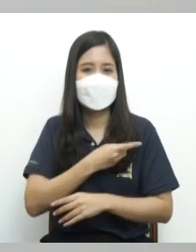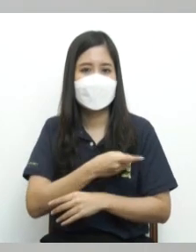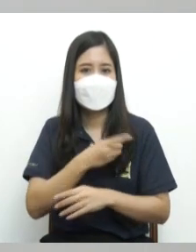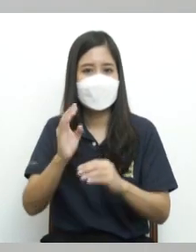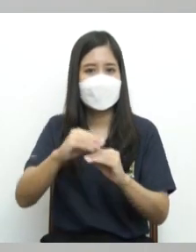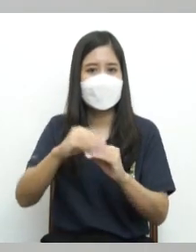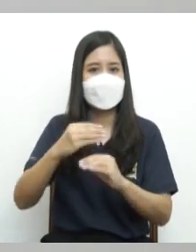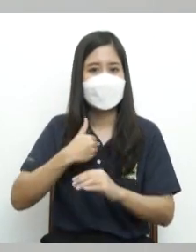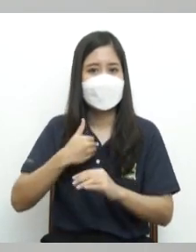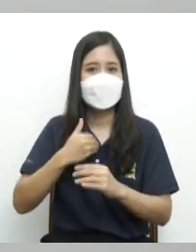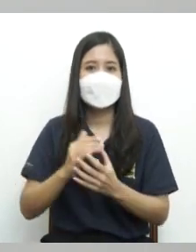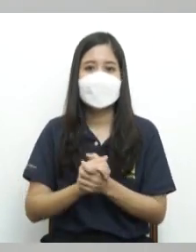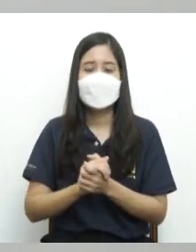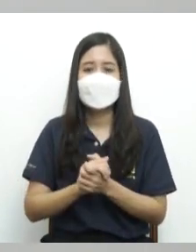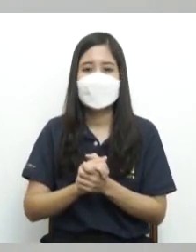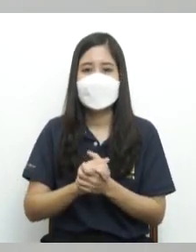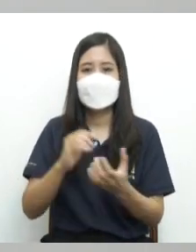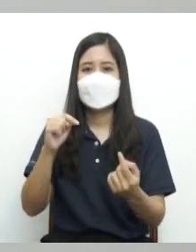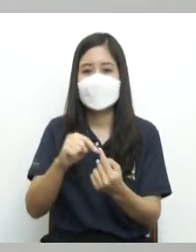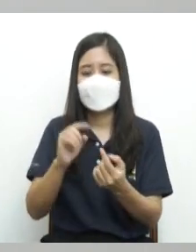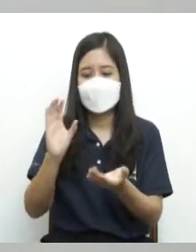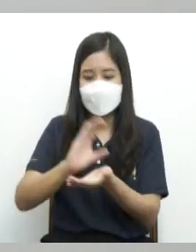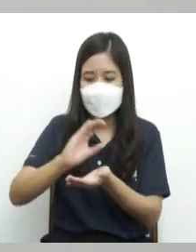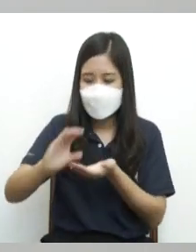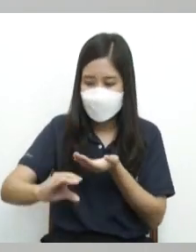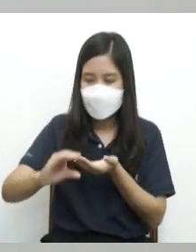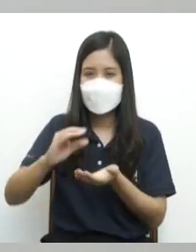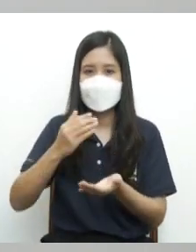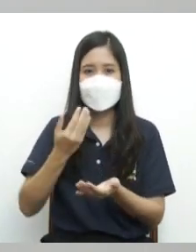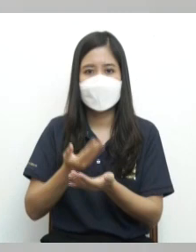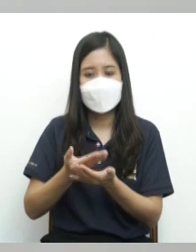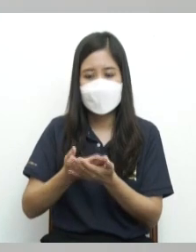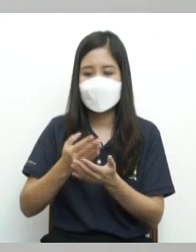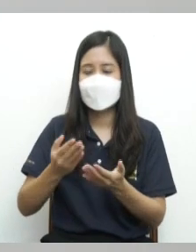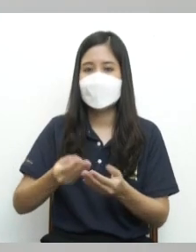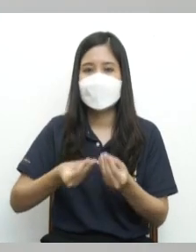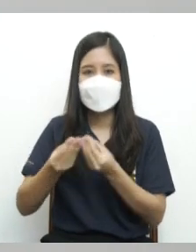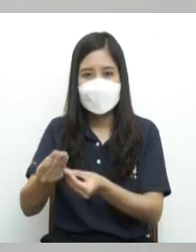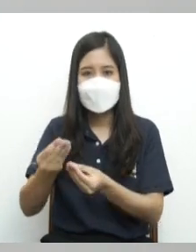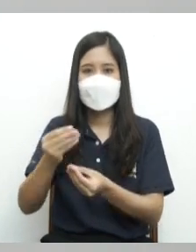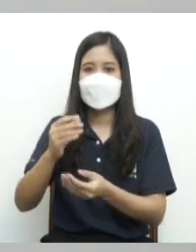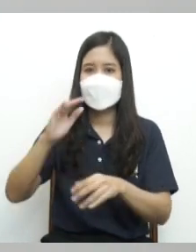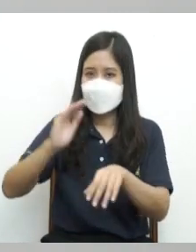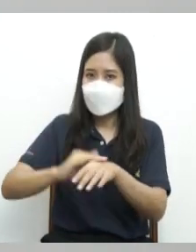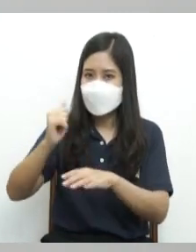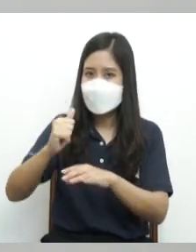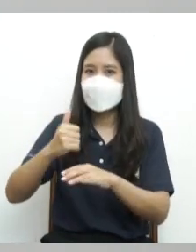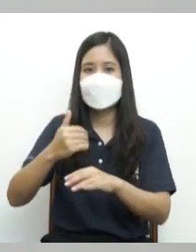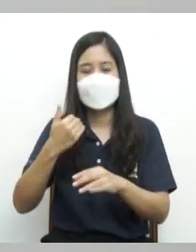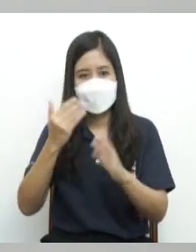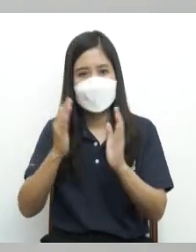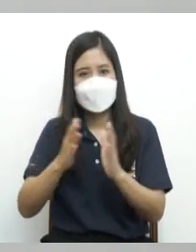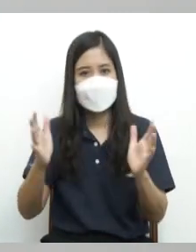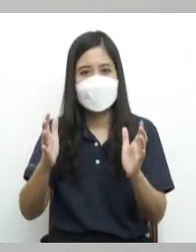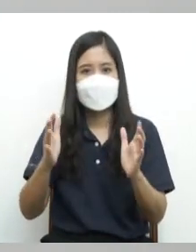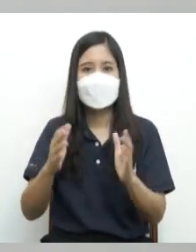คะนั้นองค์ความรู้ในเรื่องของการลงทุนการบริหารเงินออมเพื่อการเกษียณกบข.มีผู้เชี่ยวชาญมีคนเก่งอยู่เยอะมากๆเลยนะคะเราก็